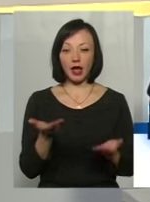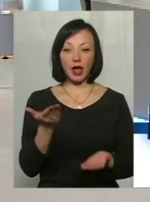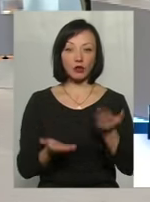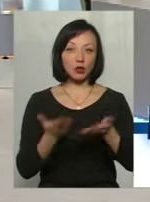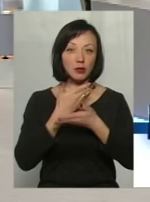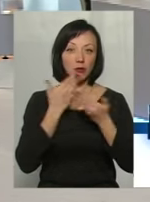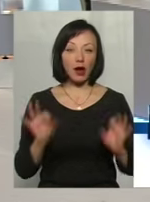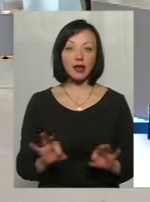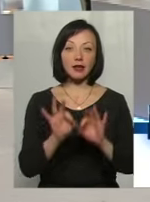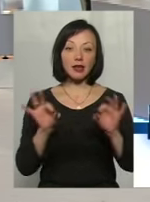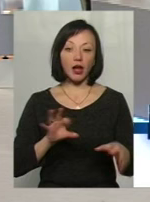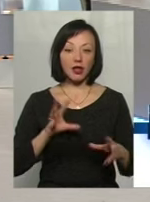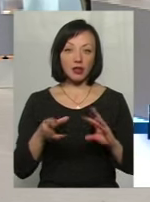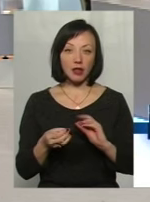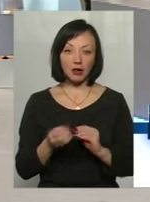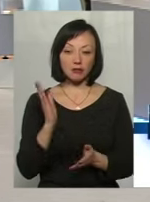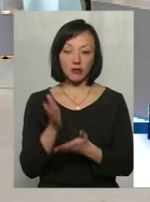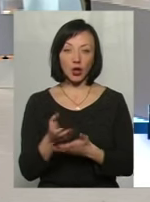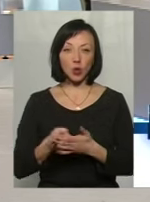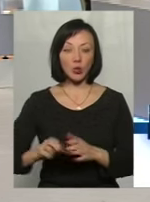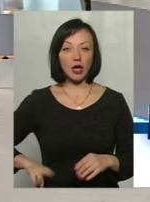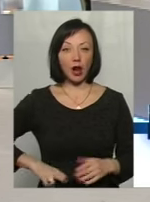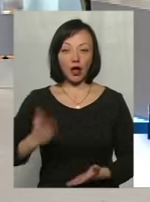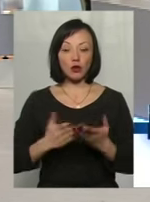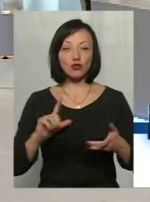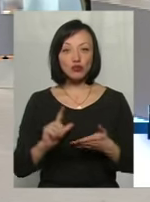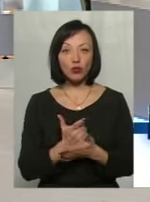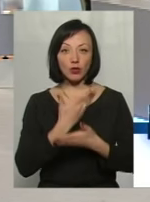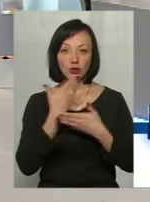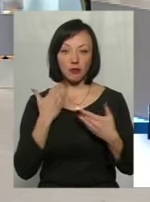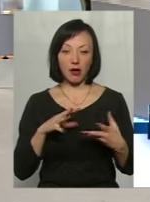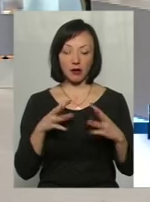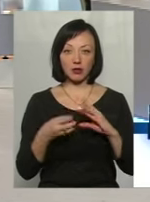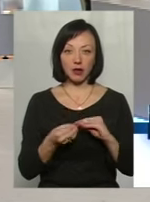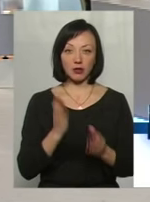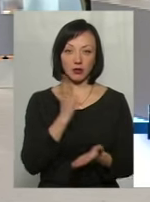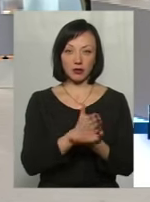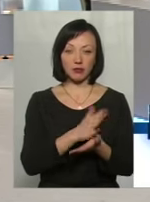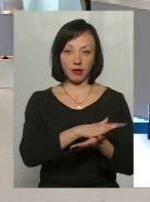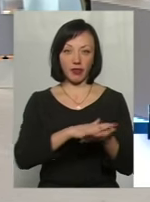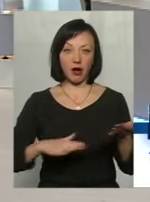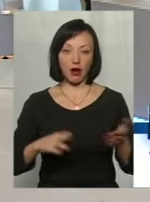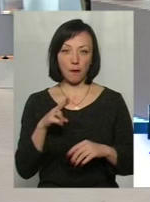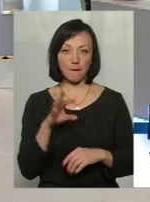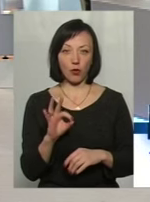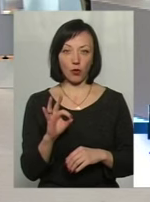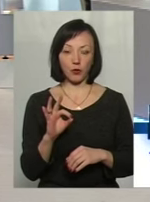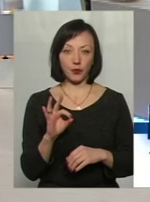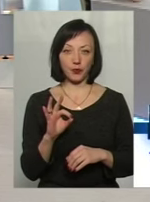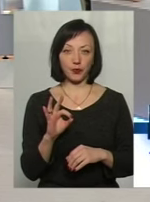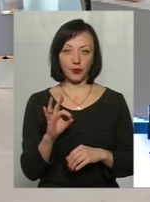немає ніяких наслідків, вона йде до директора. Якщо знову немає ніяких наслідків, вона йде далі по